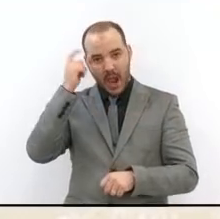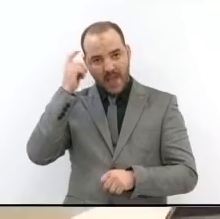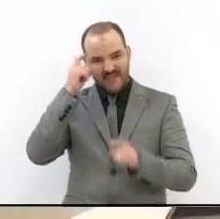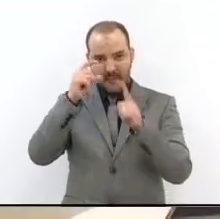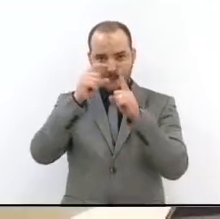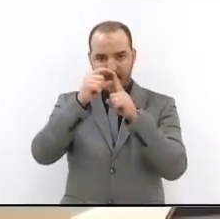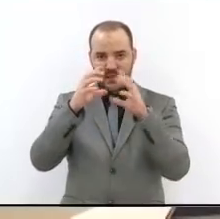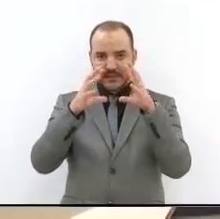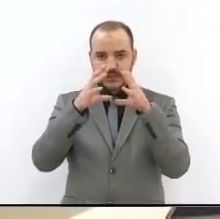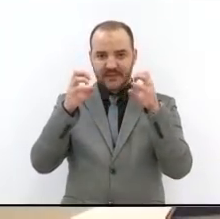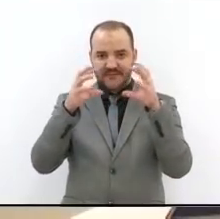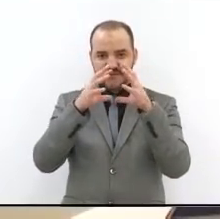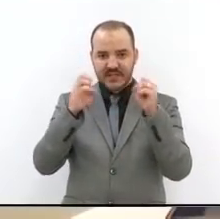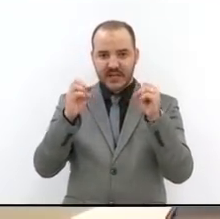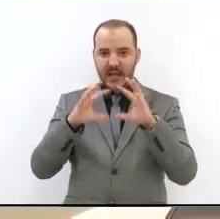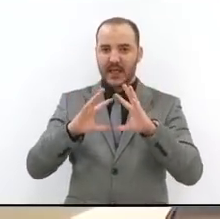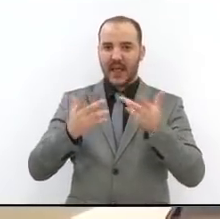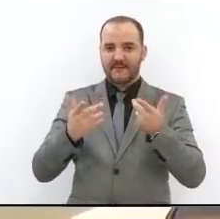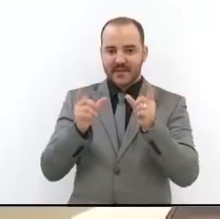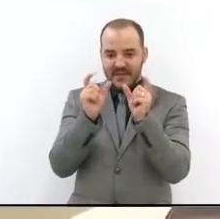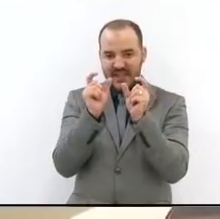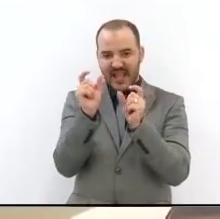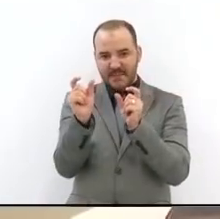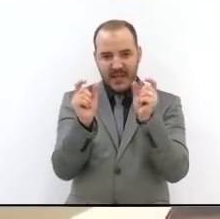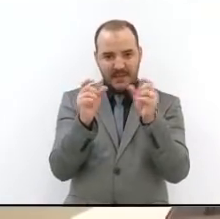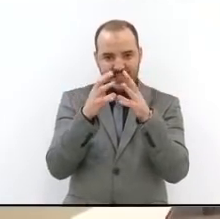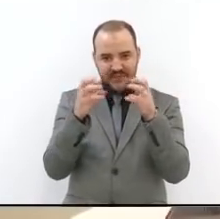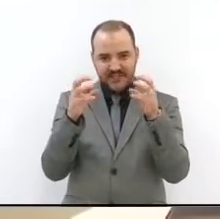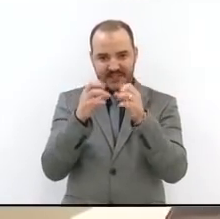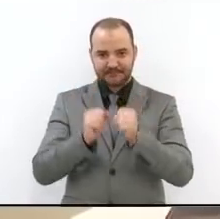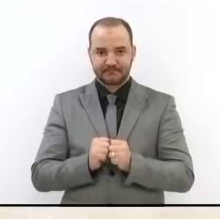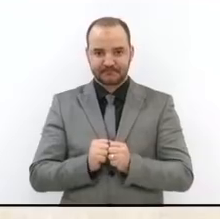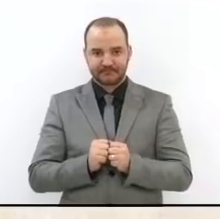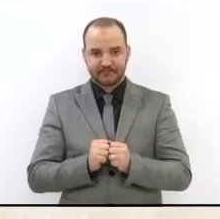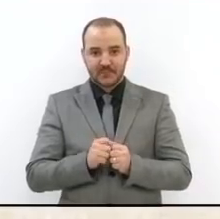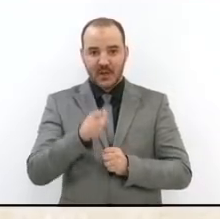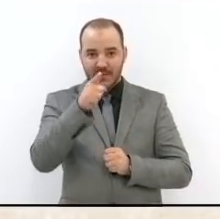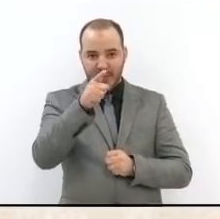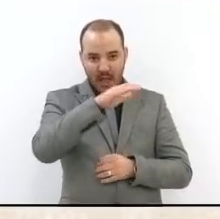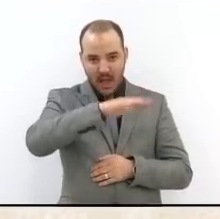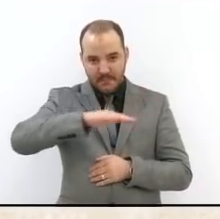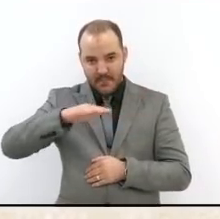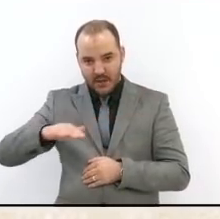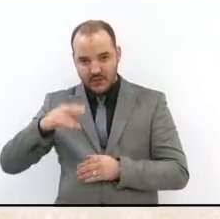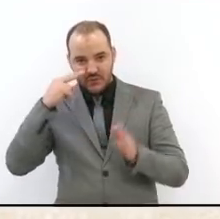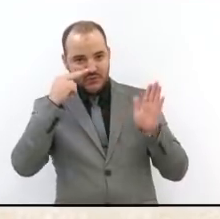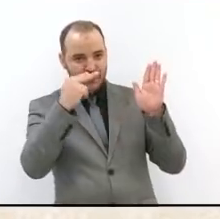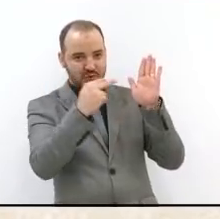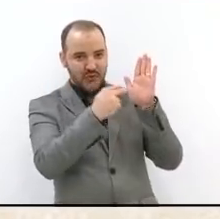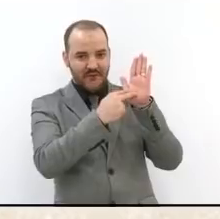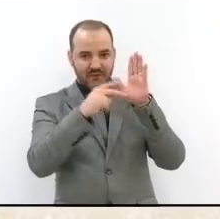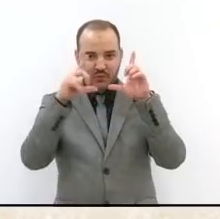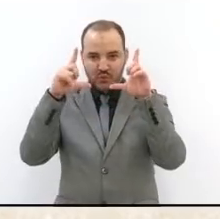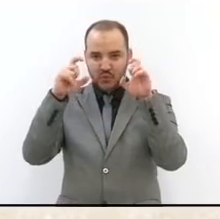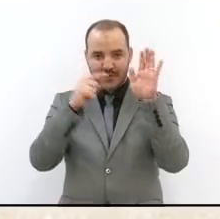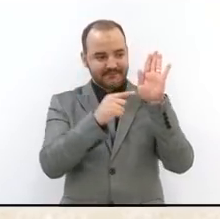خلال مناقشة المفردات. تأملوا أبنائي هذه الصورة التي تجدونها